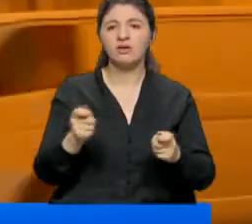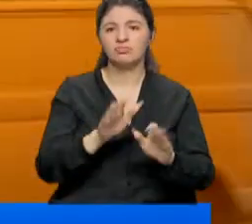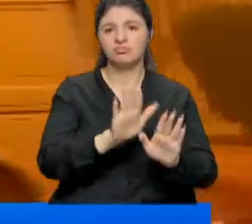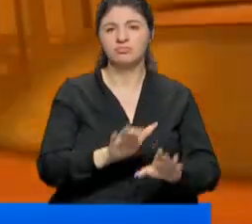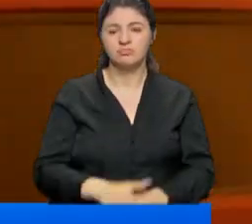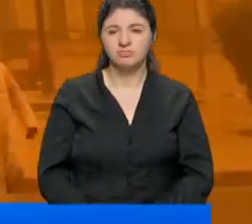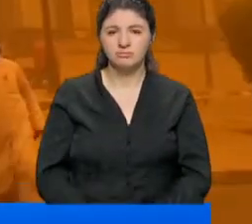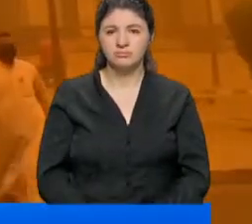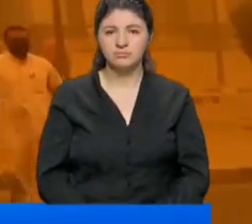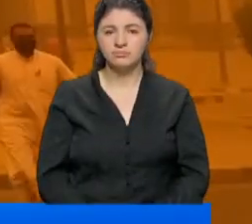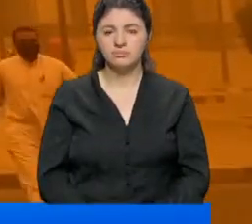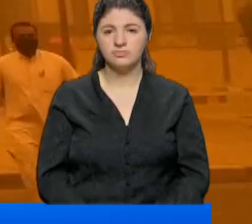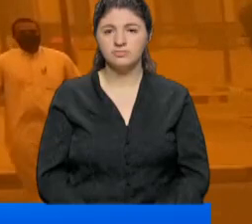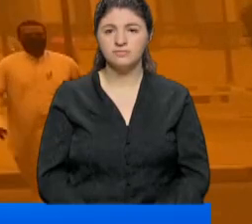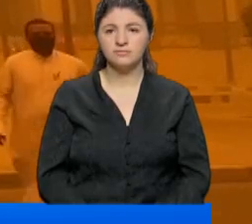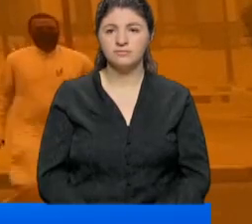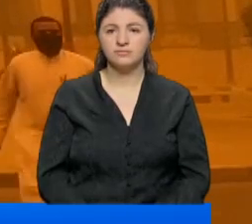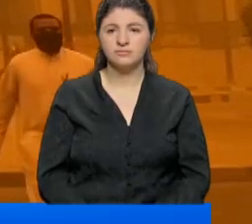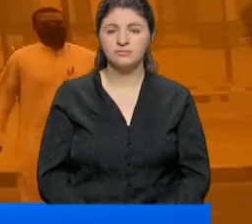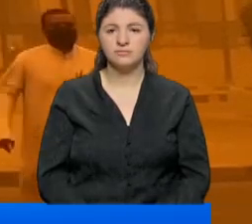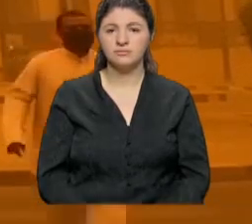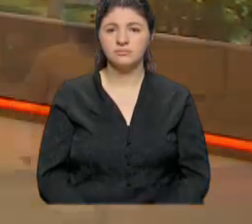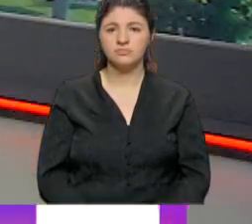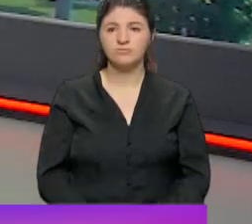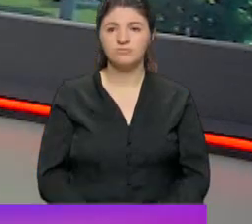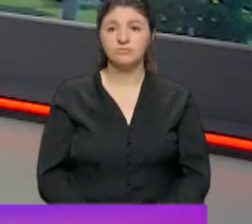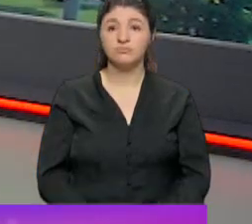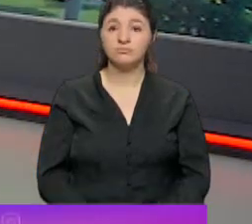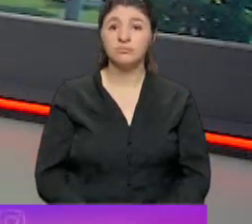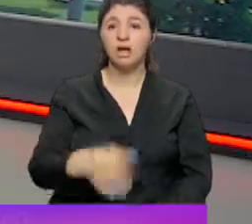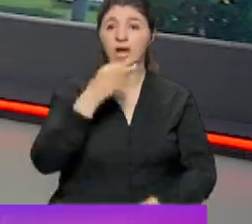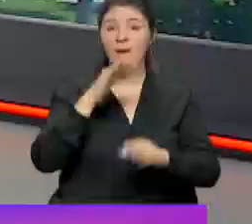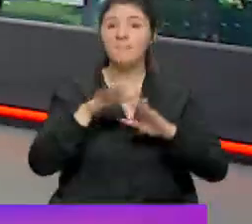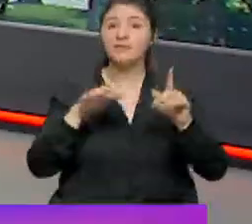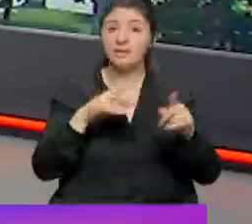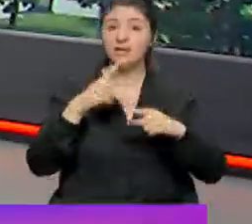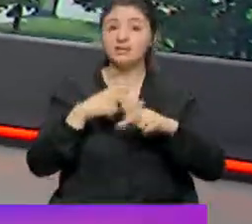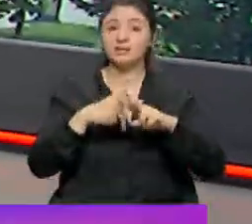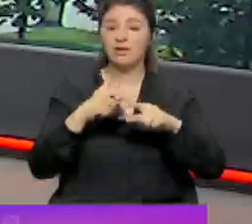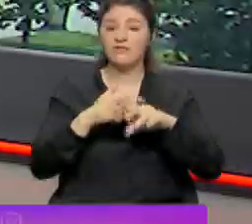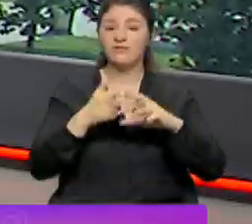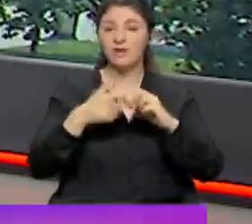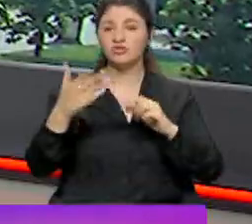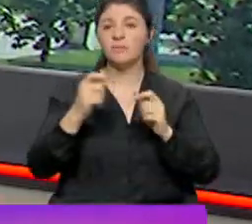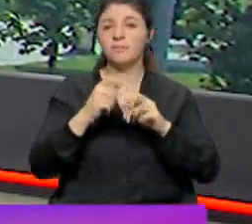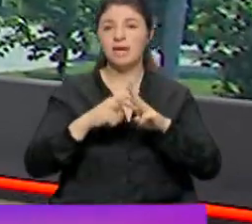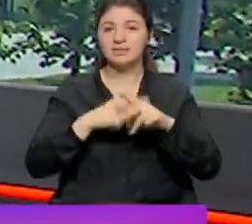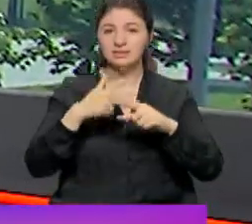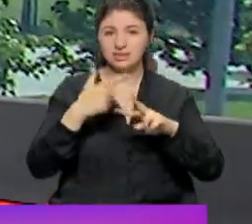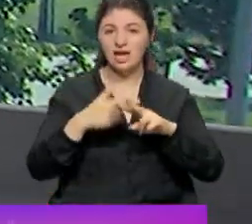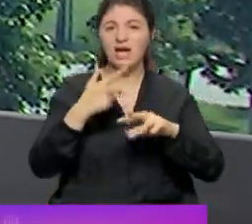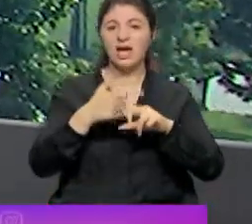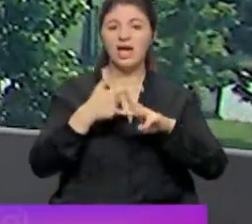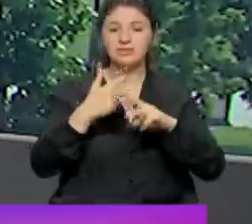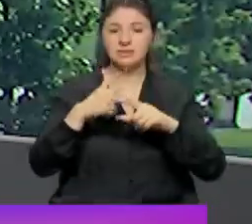kapatıldı Ne haber masasında da Zafer'in dışında Beyza gözlük Ezgi